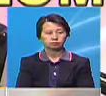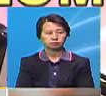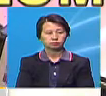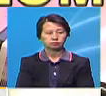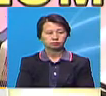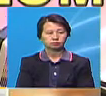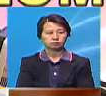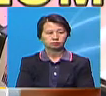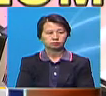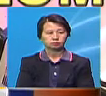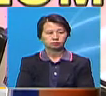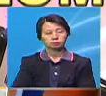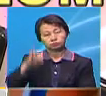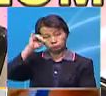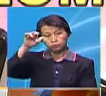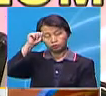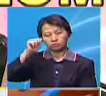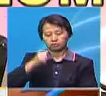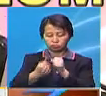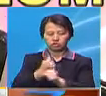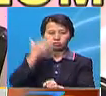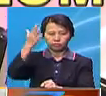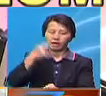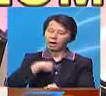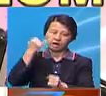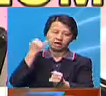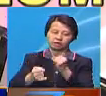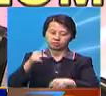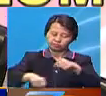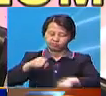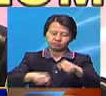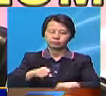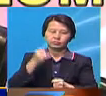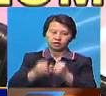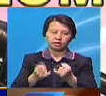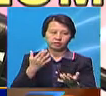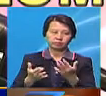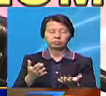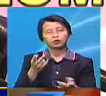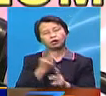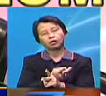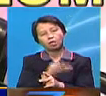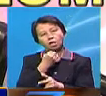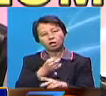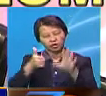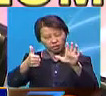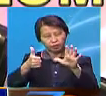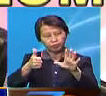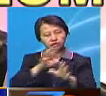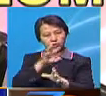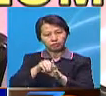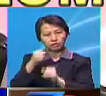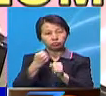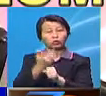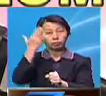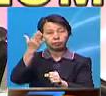Harapan insyaAllah memang mungkin yang terakhir lah. Sebab saya dah mungkin kali yang ke-6 kot kalau termasuk tahun